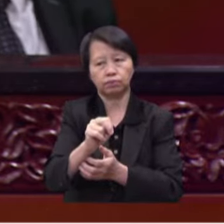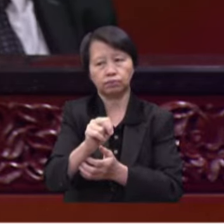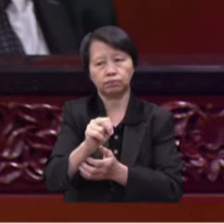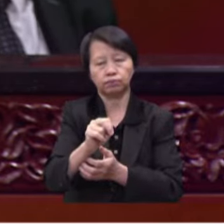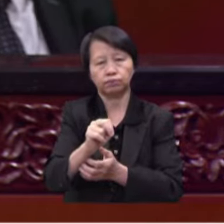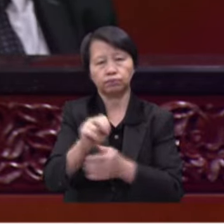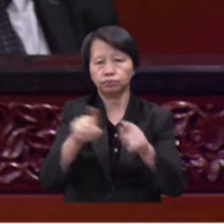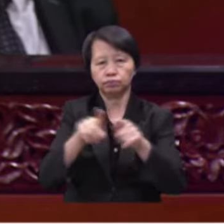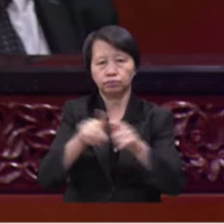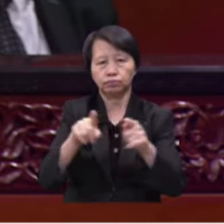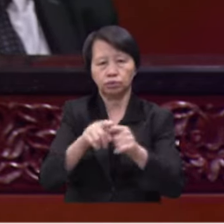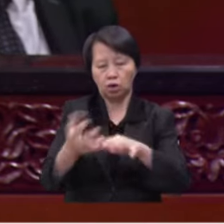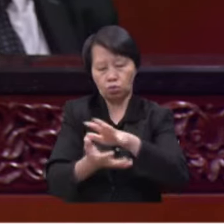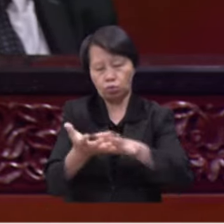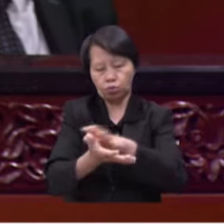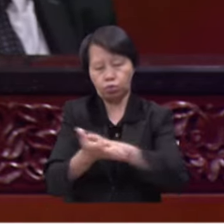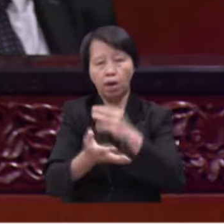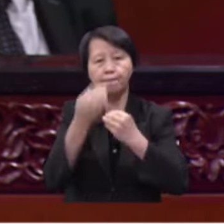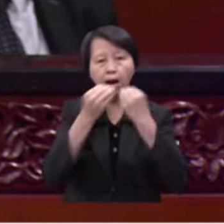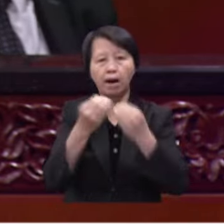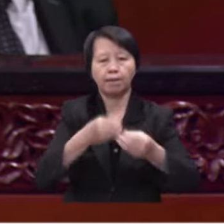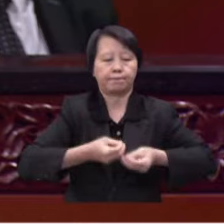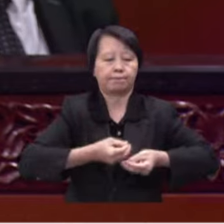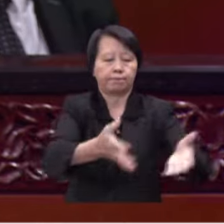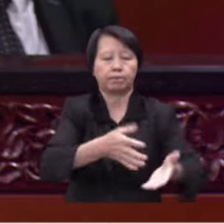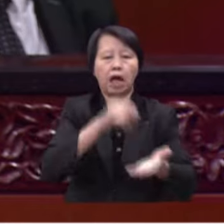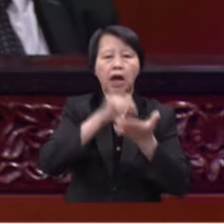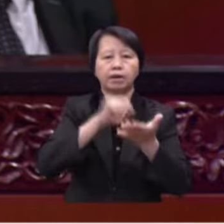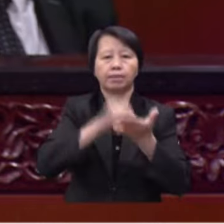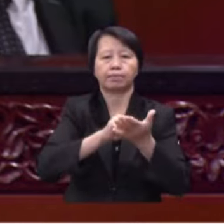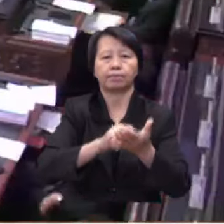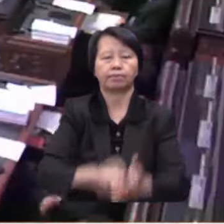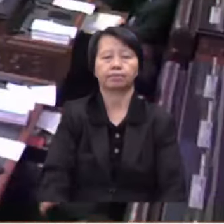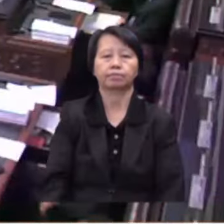sebagai ramuan makanan ayam centrasi